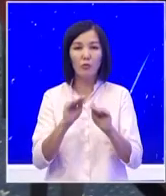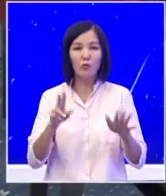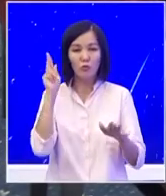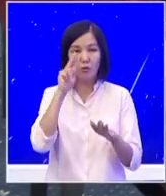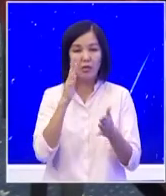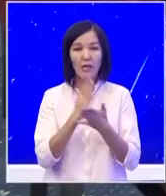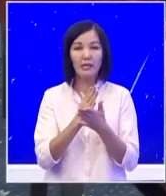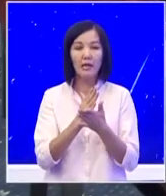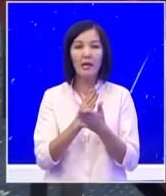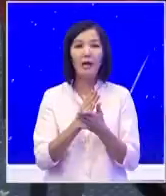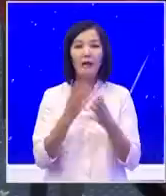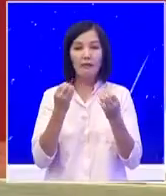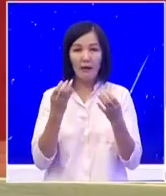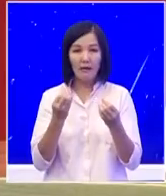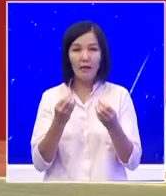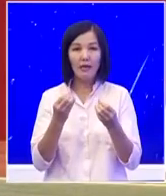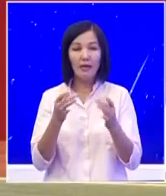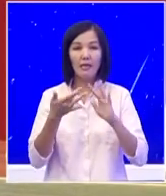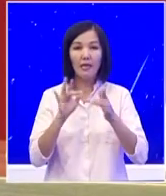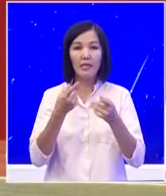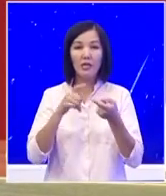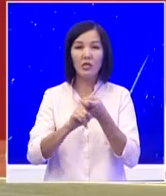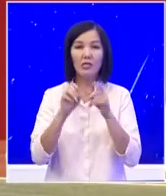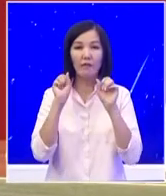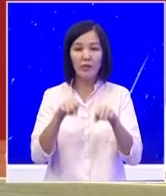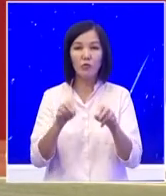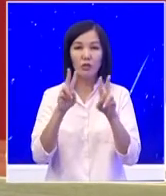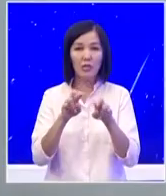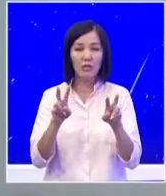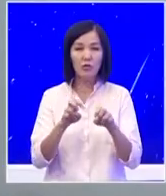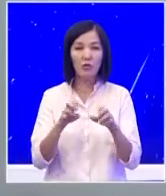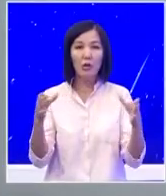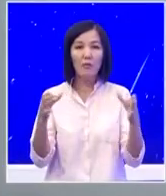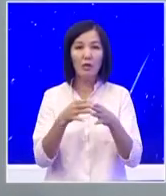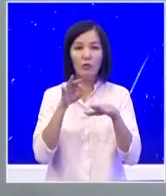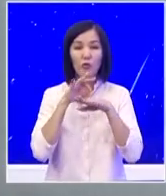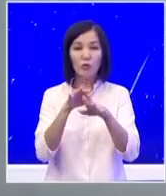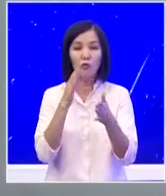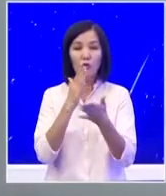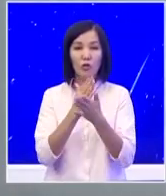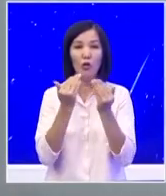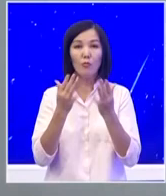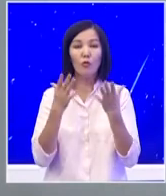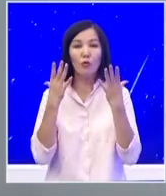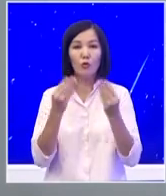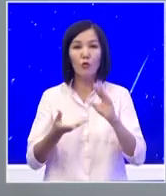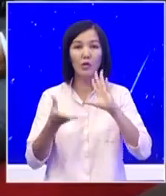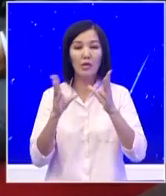оқытылады. Бұдан бөлек білімгерлердің интернет желісіне мүмкіндігін анықтау үшін арнайы мониторинг жүргізілді. Бүгінге бұл